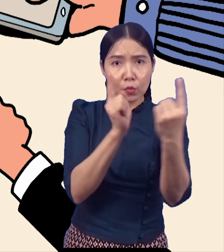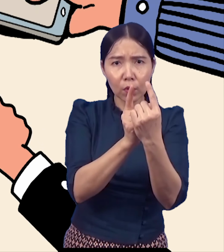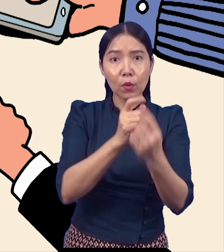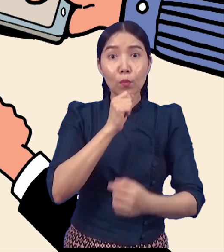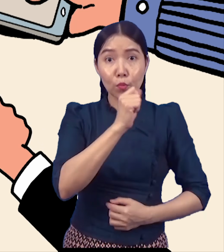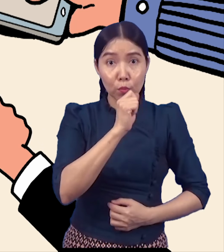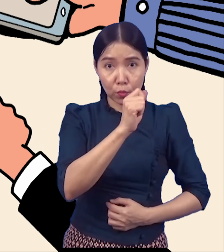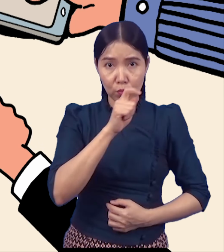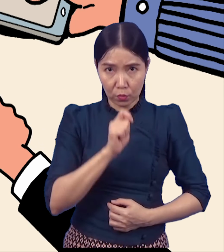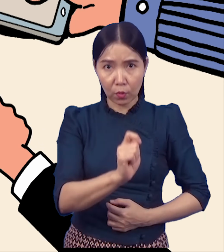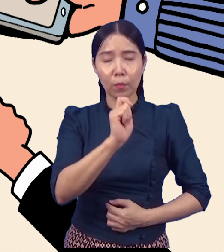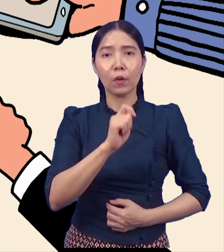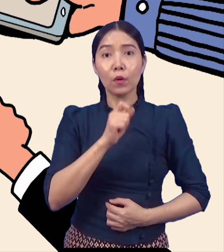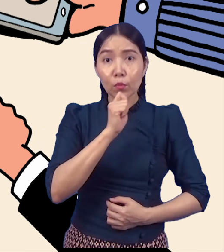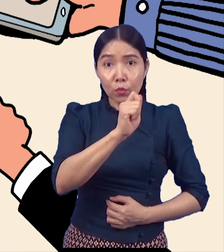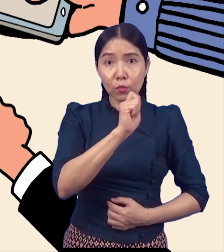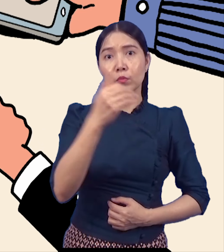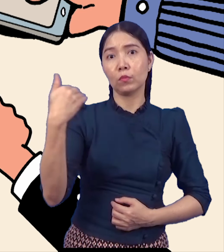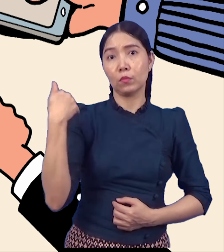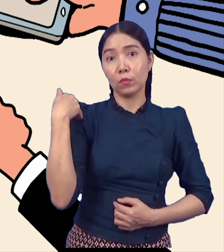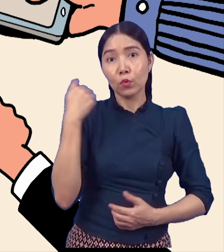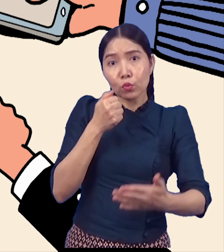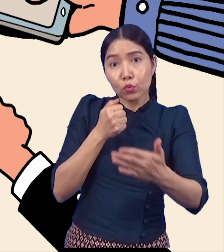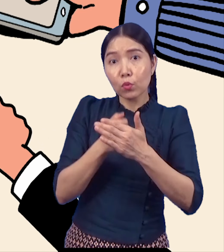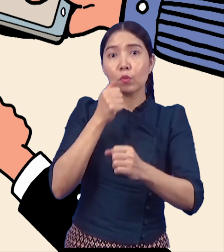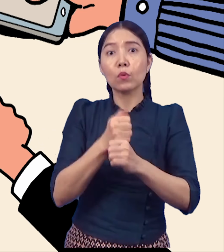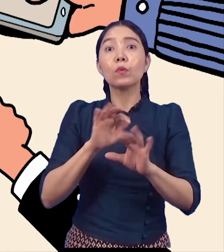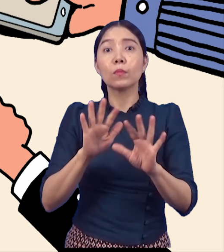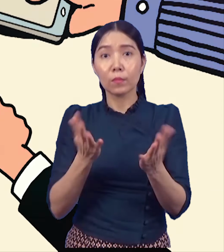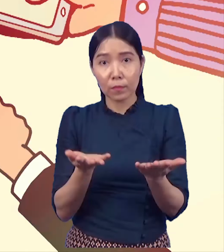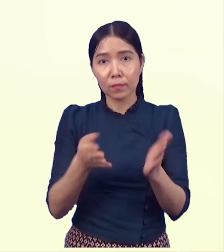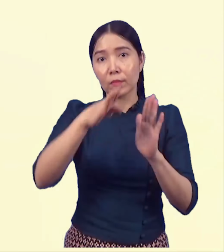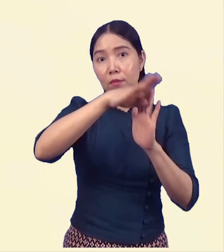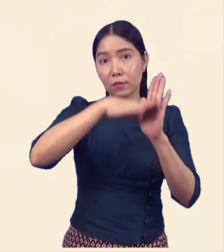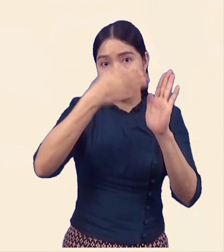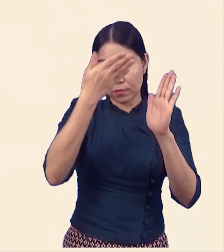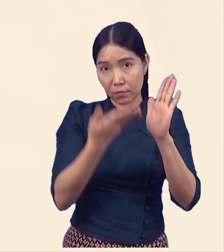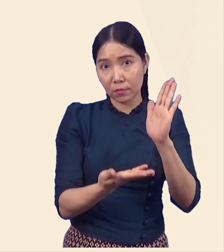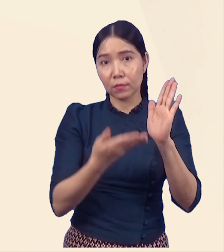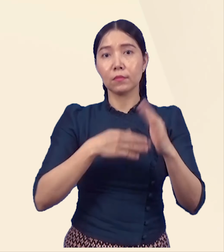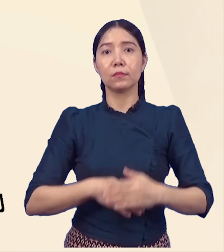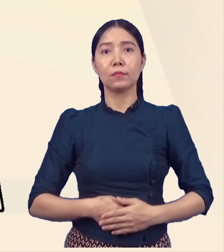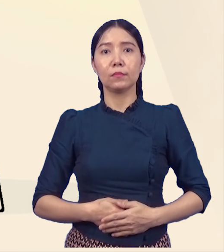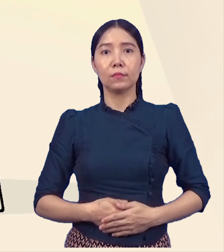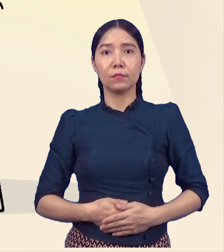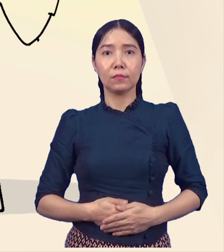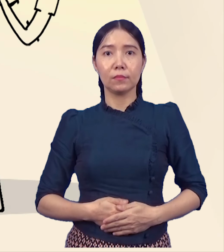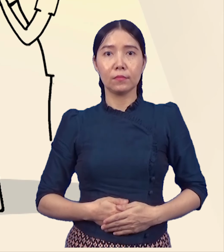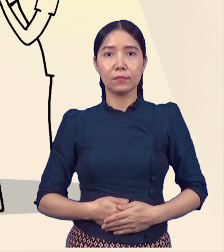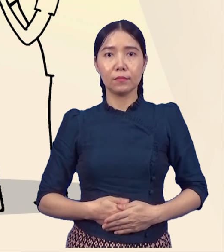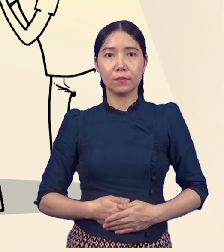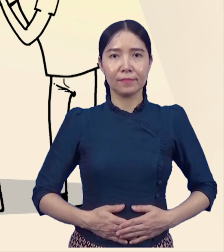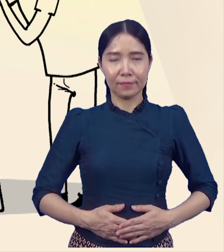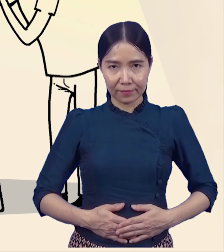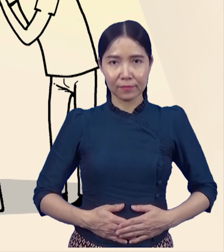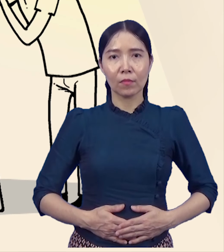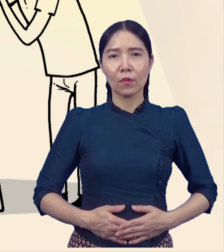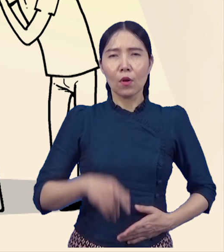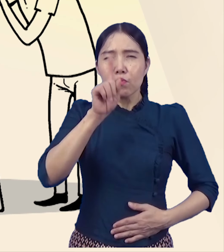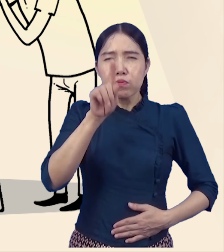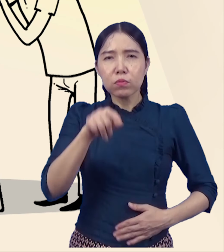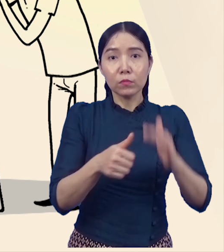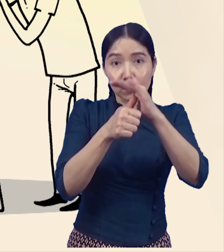ဖော်ပြပါအခြေခံပြင်ဆင်မှုများကိုပြုလုပ်ထားရန်လိုအပ်ပါတယ ်အင်တာဗျူးမပြုလုပ်ခင်ယခုကဲ့သို့ထုတ်ဖော်ပြောဆိုမှု